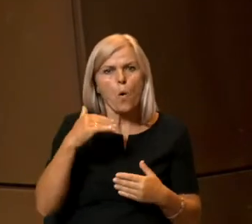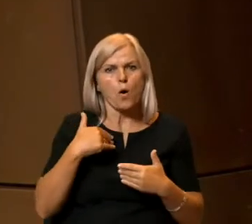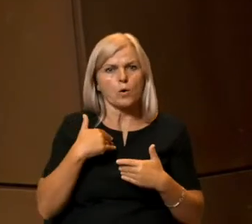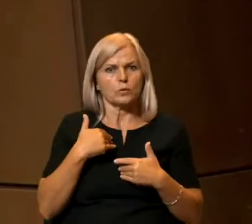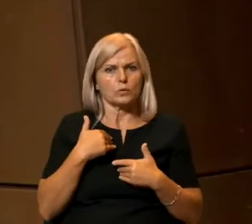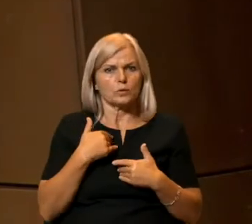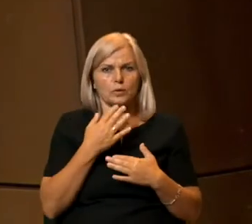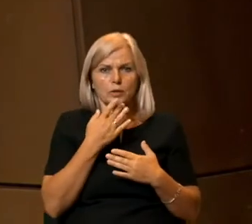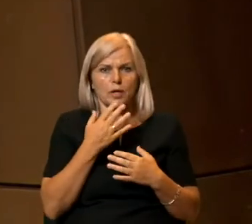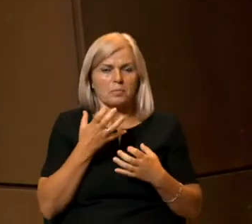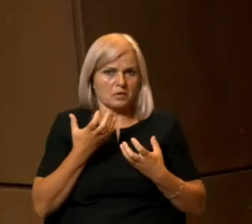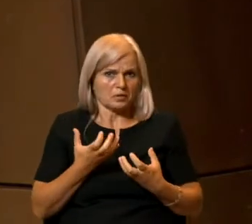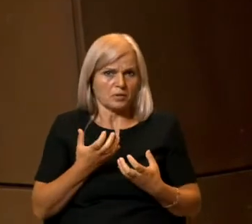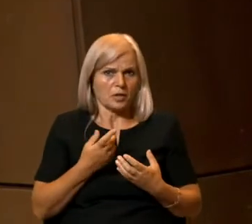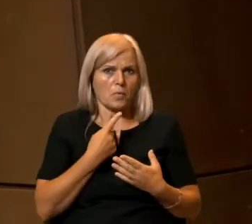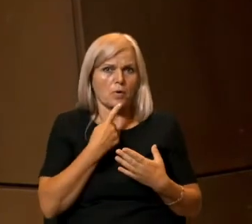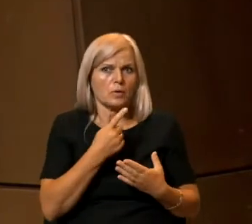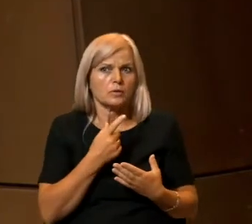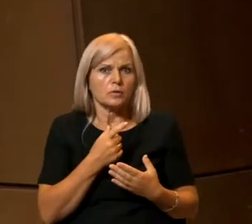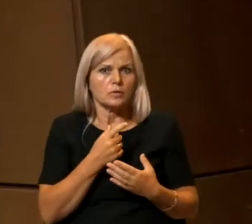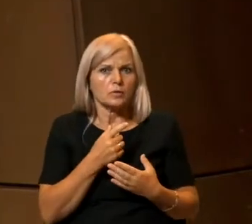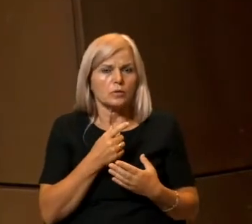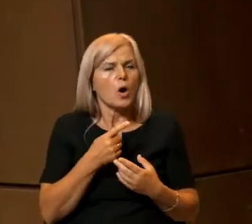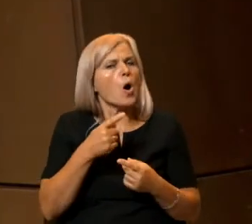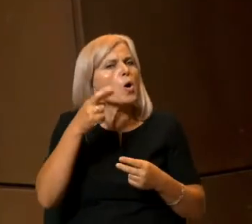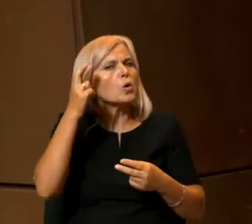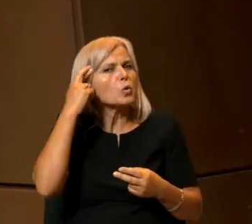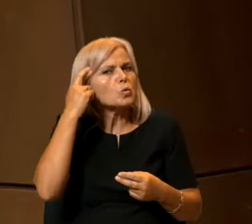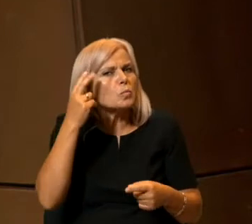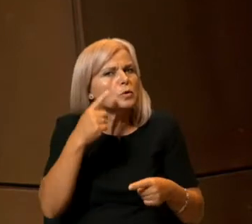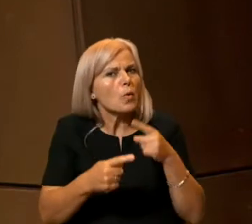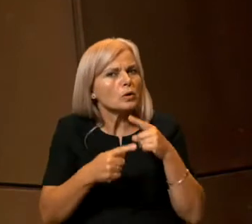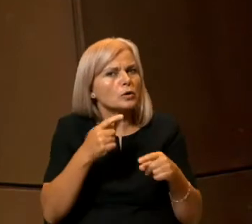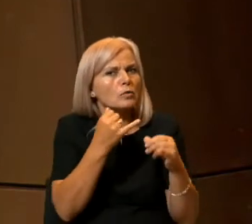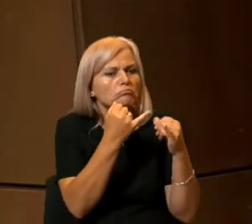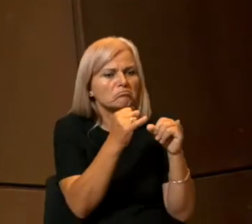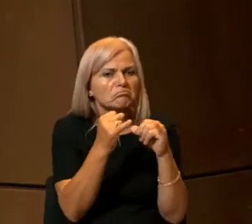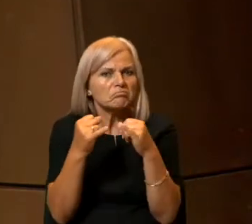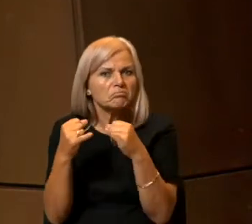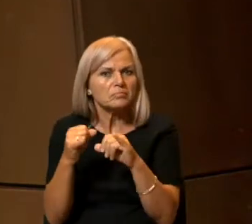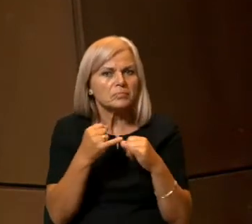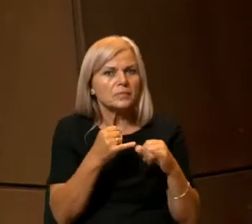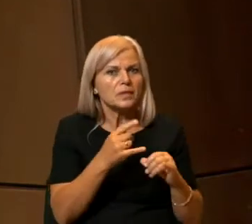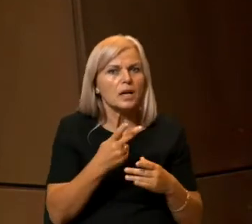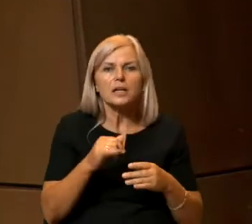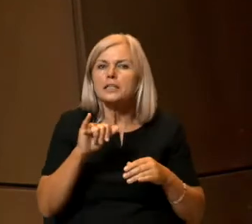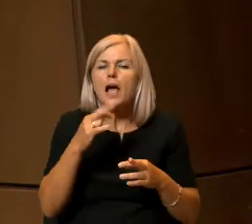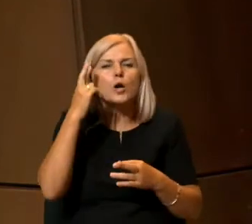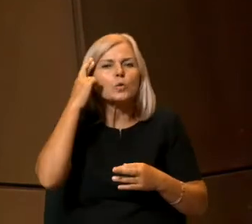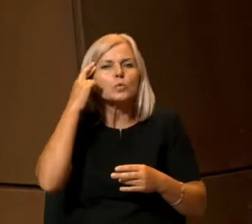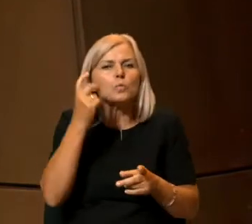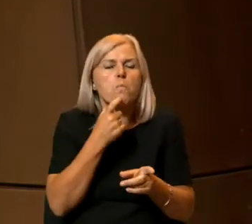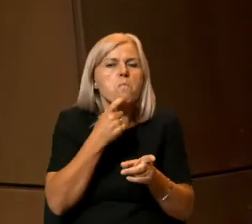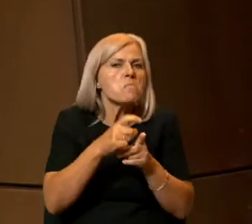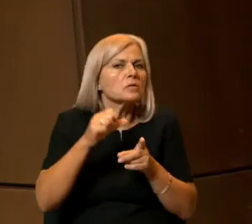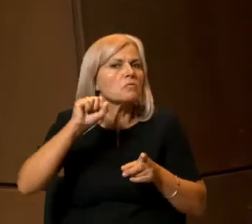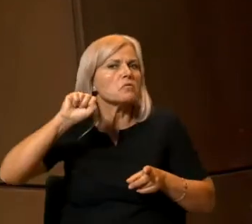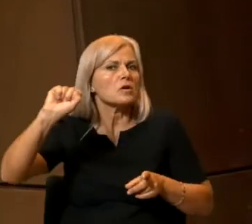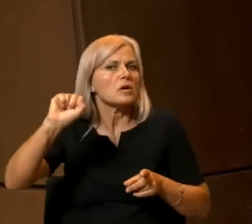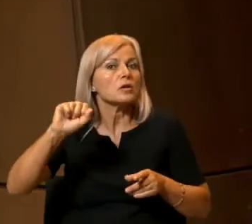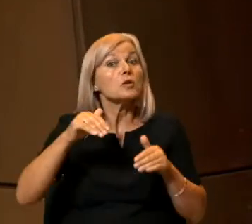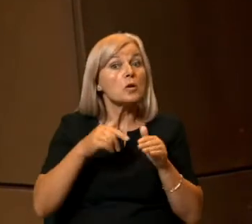zupełnie inne pojmowanie polityki i zwłaszcza tego, czym może być demokracja. A następnie przedstawię moją